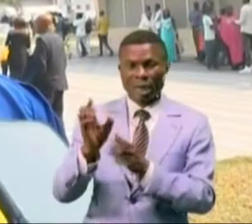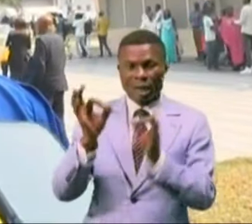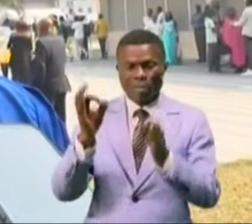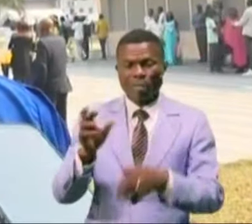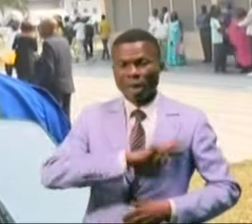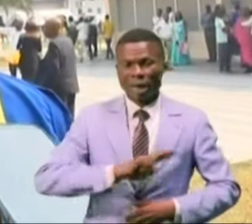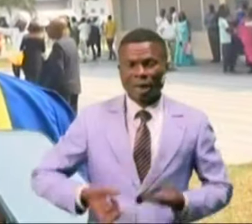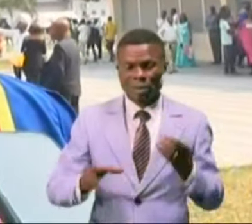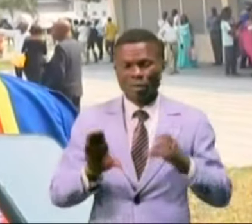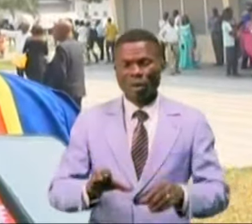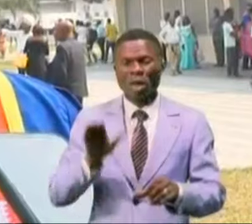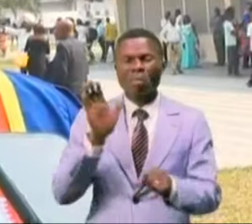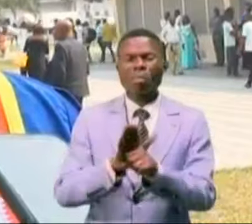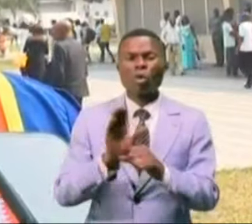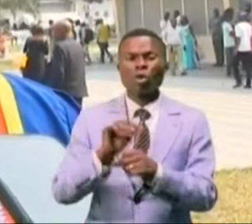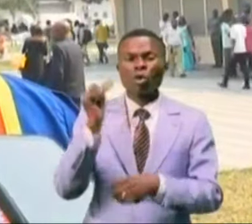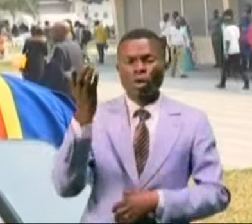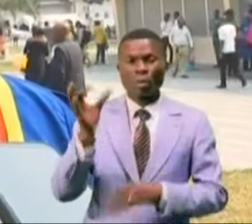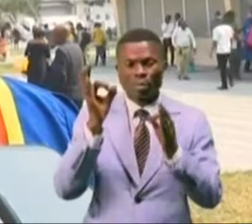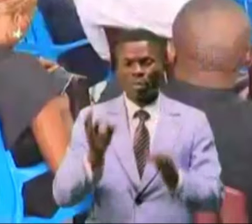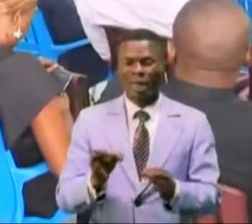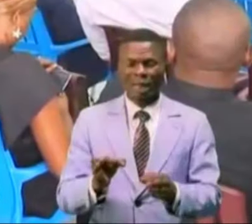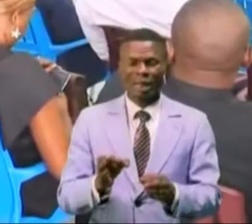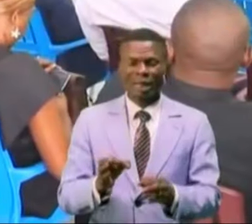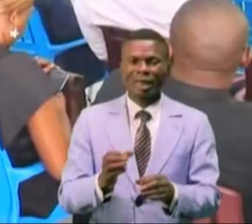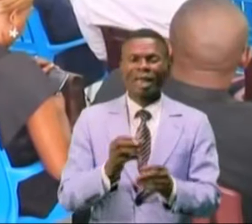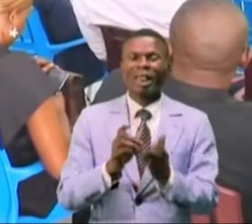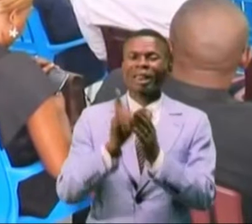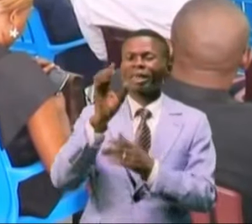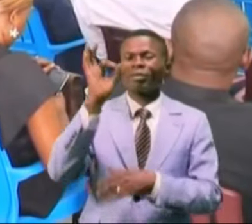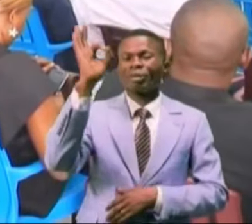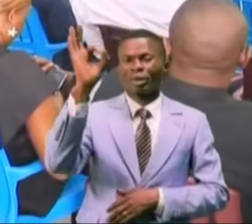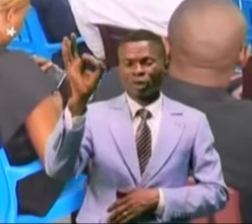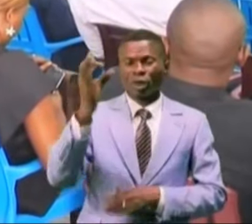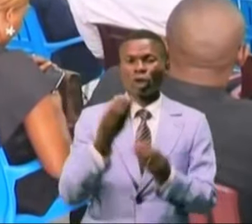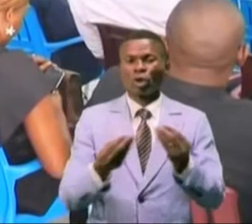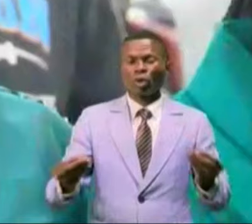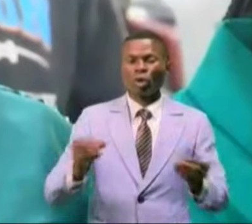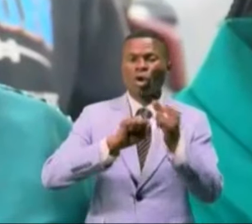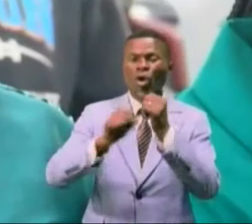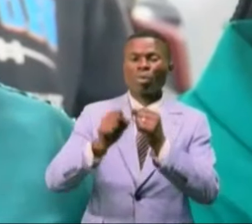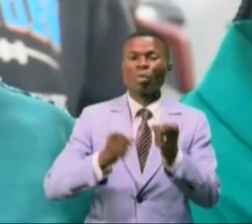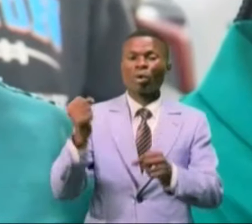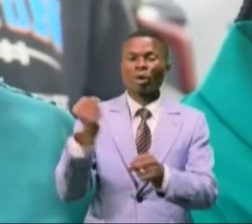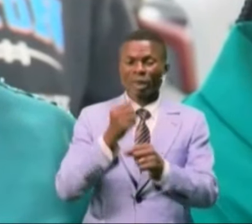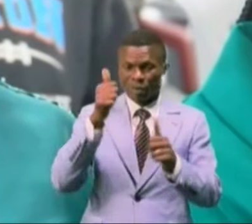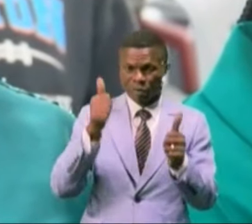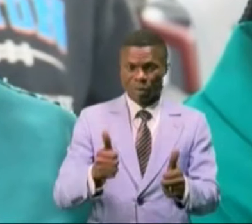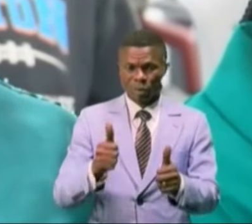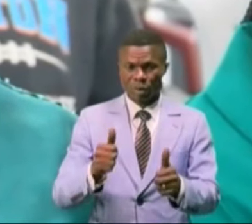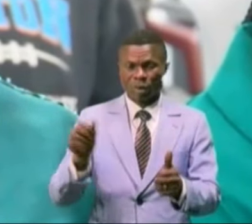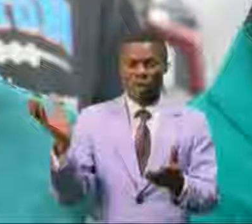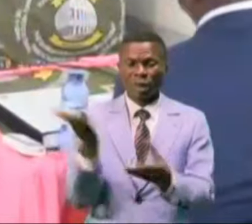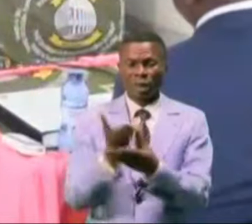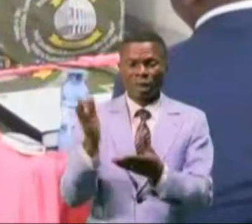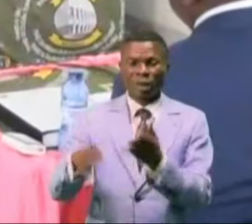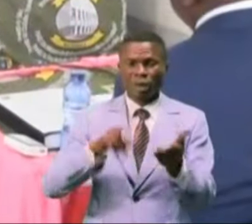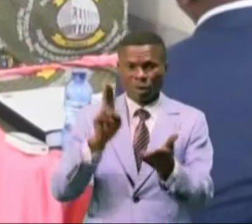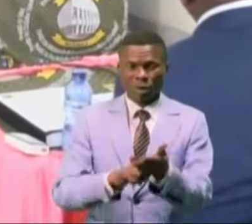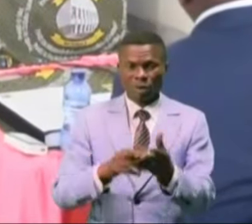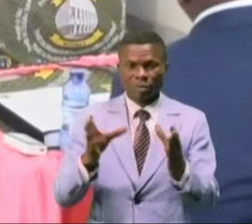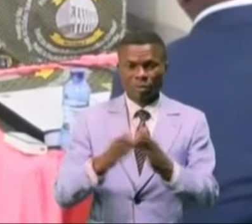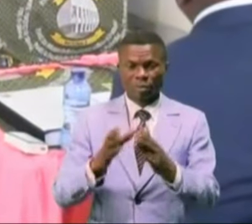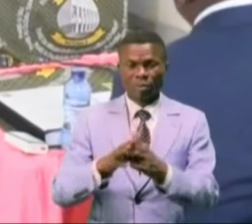de de ressources mais qui est convoité aujourd'hui la solution c'est la promotion de la gouvernance les accords conclus avec les